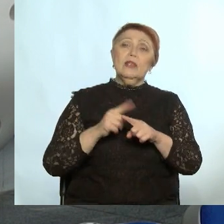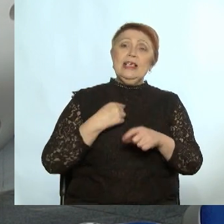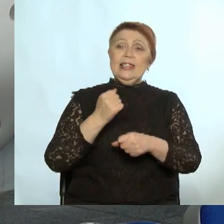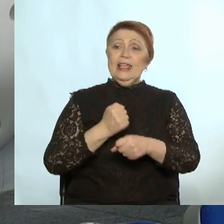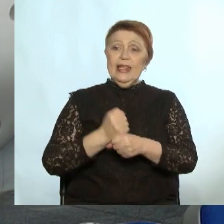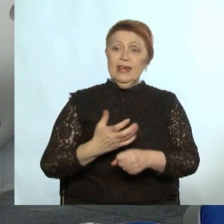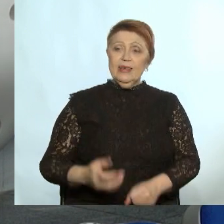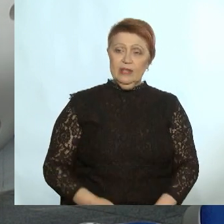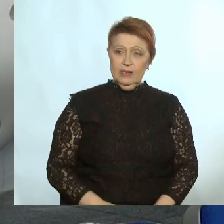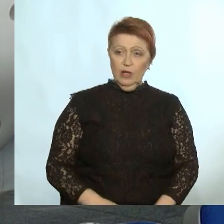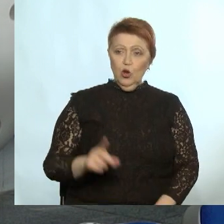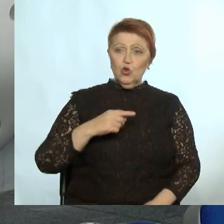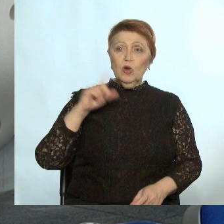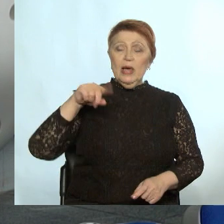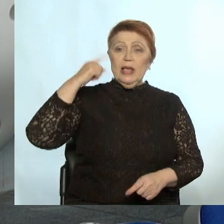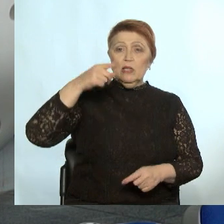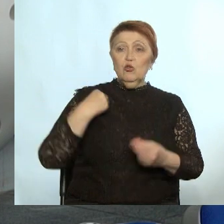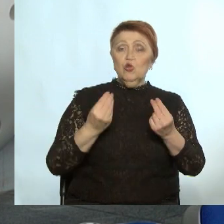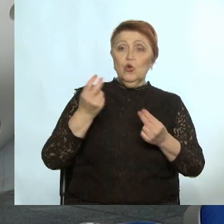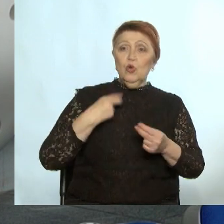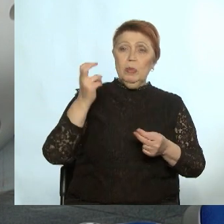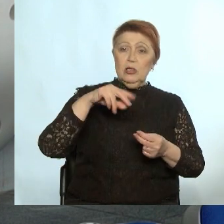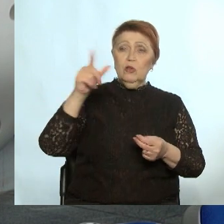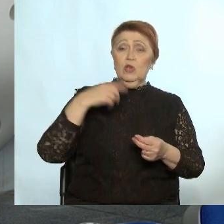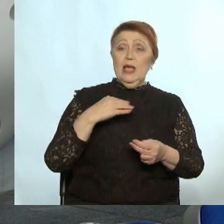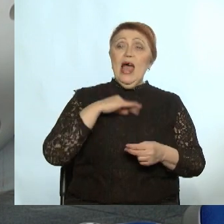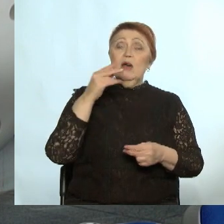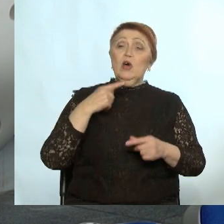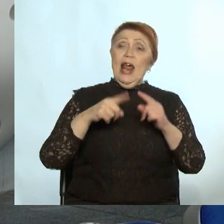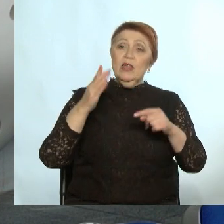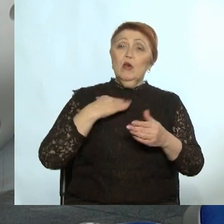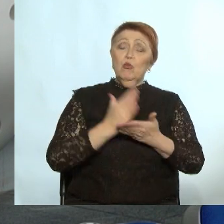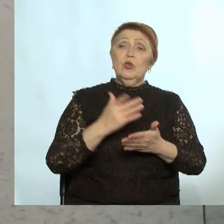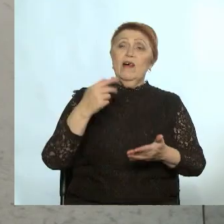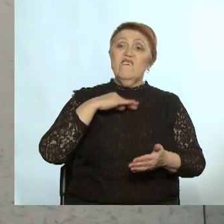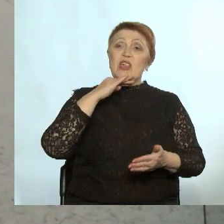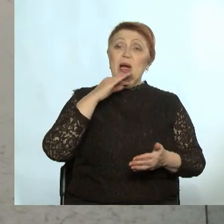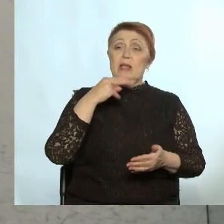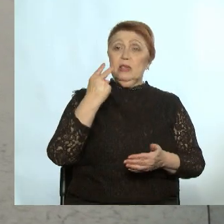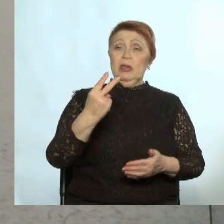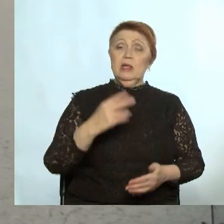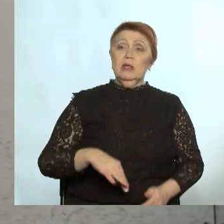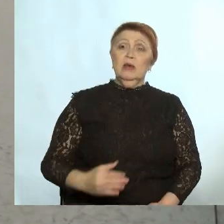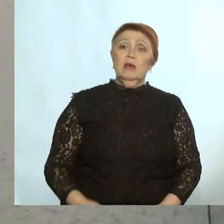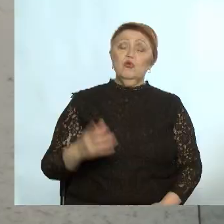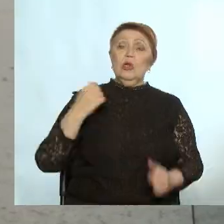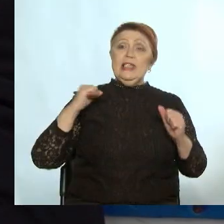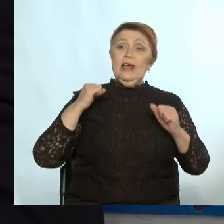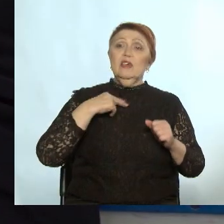Вот, чтобы они на следующую игру, когда пойдут, чтобы они внимательно смотрели, что знают, ну, будут знать, что тренер спросит, как и что